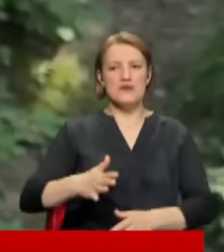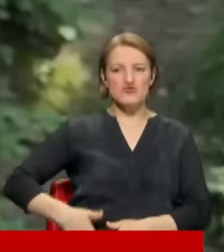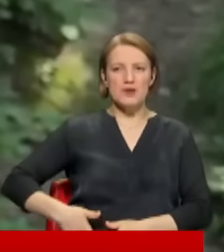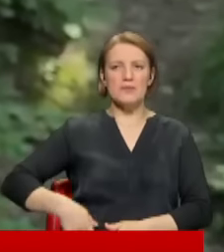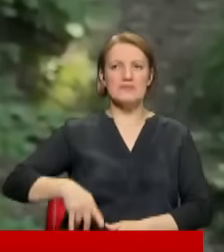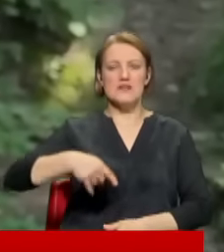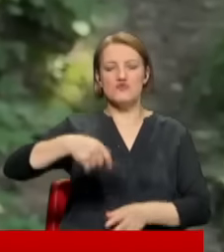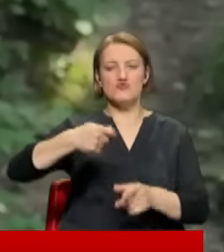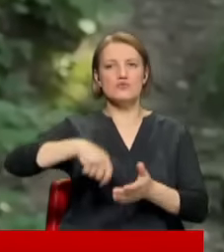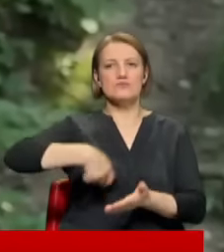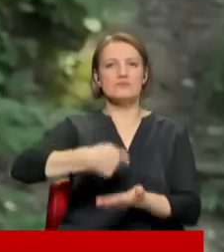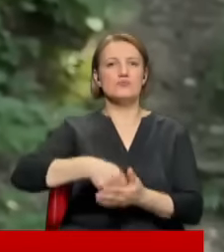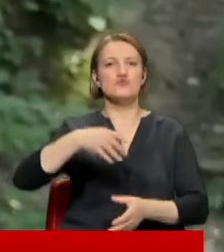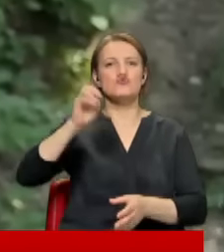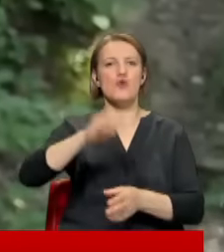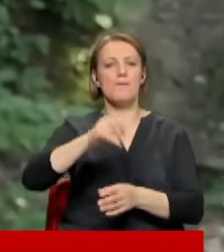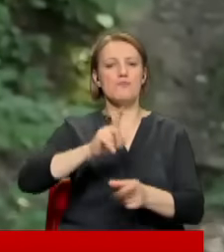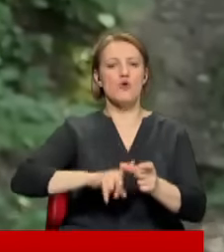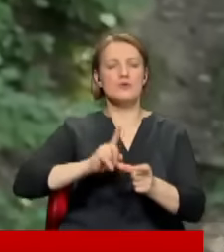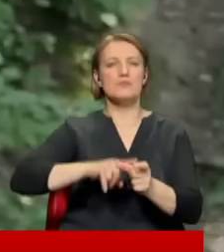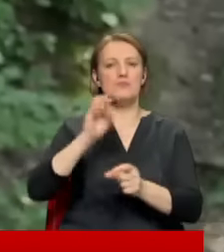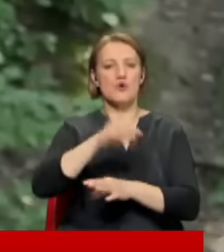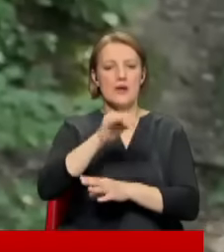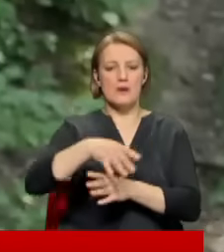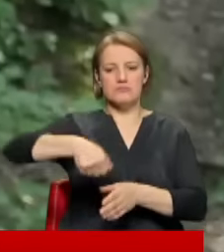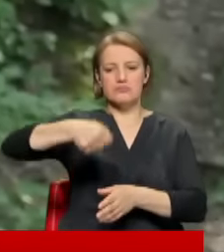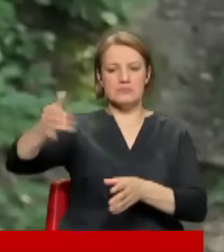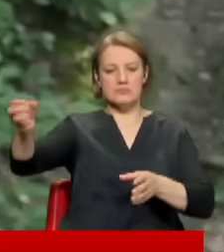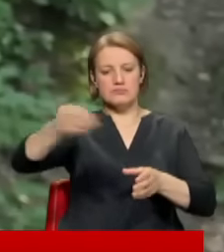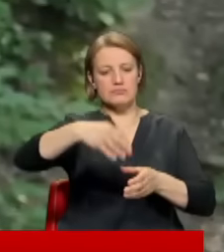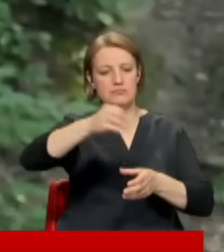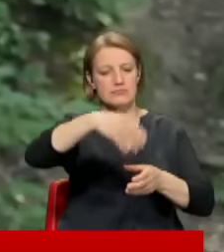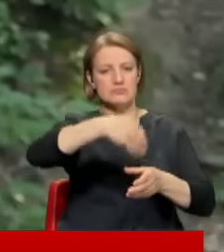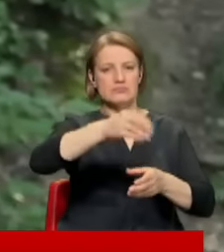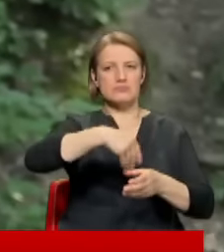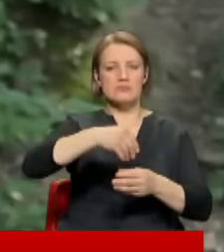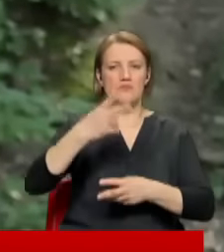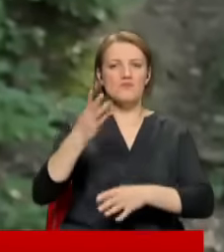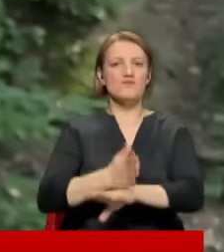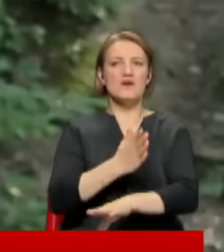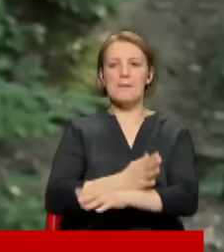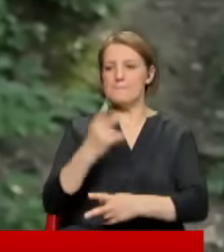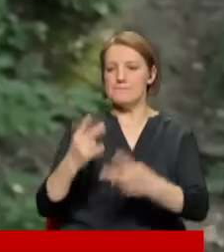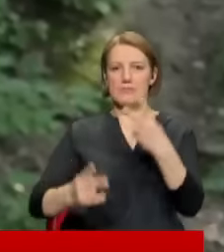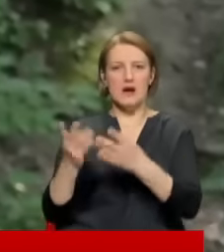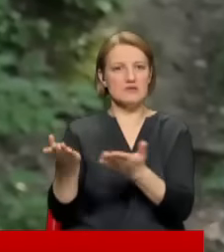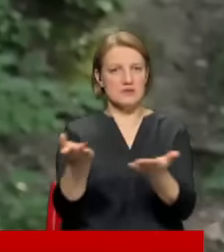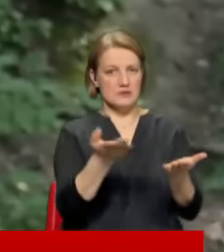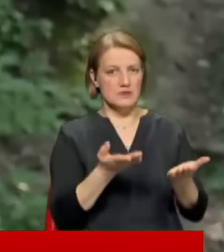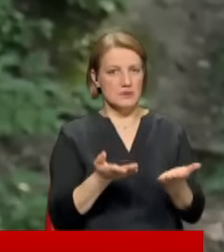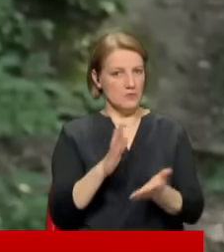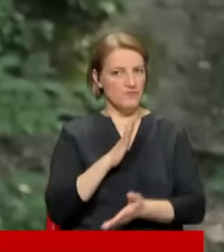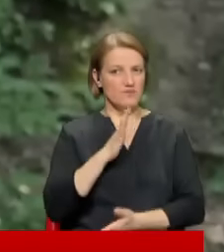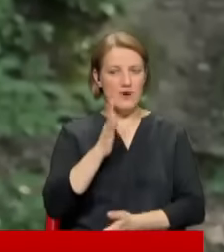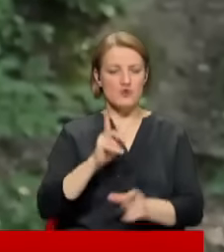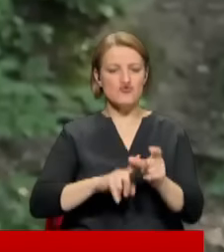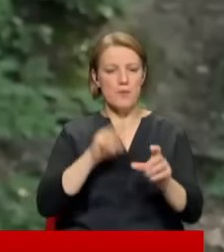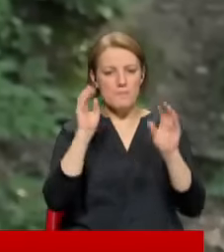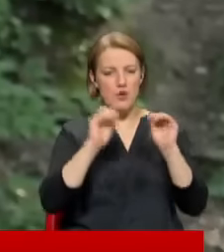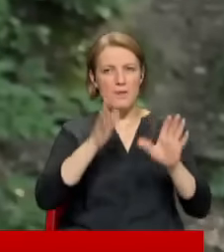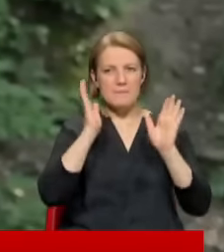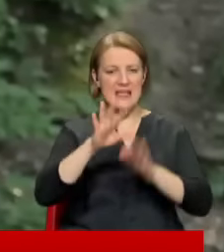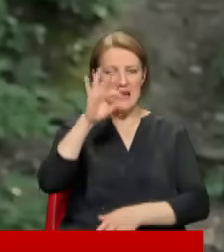çöp poşeti veriyoruz. Alıyoruz, çöpleri topluyoruz. Vatandaşların bazı kısımlar var. Çöp poşetini